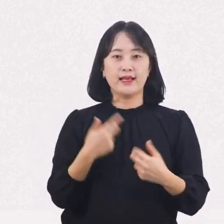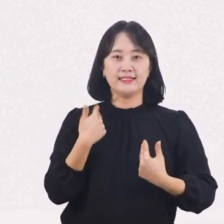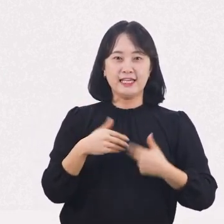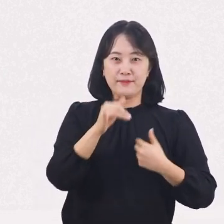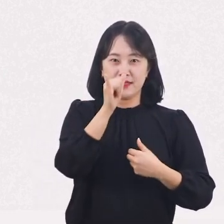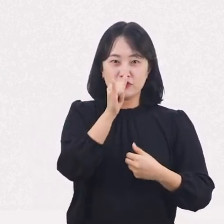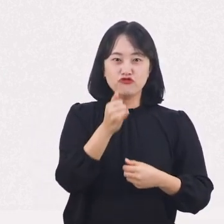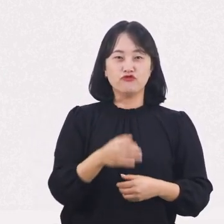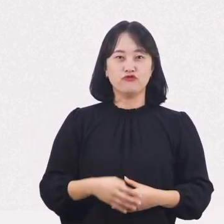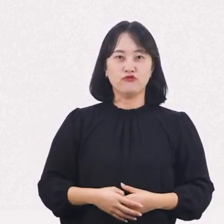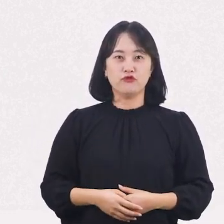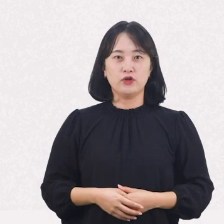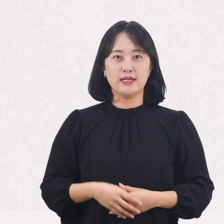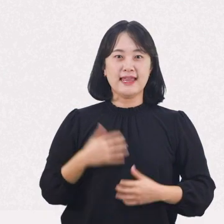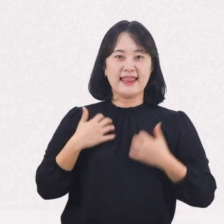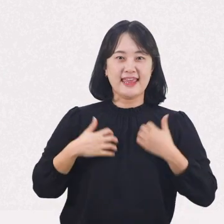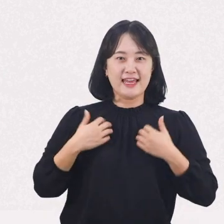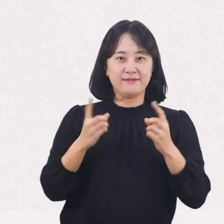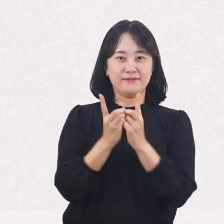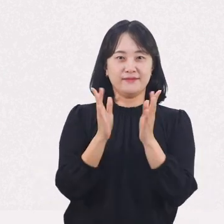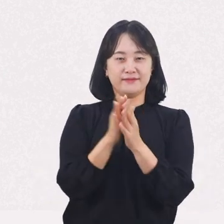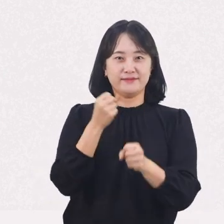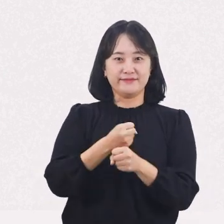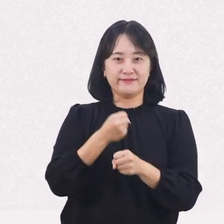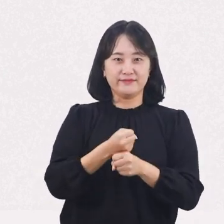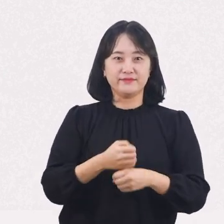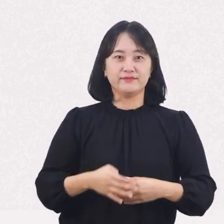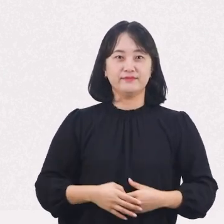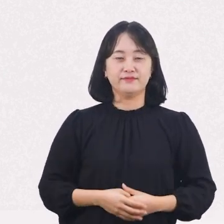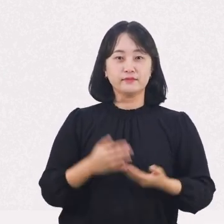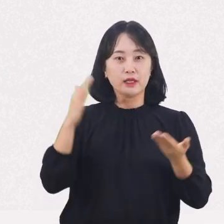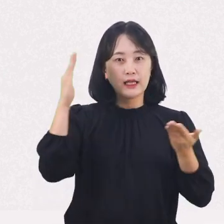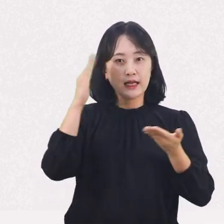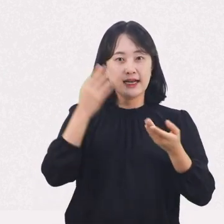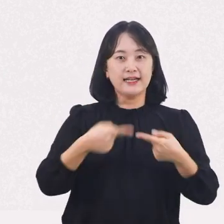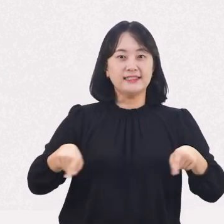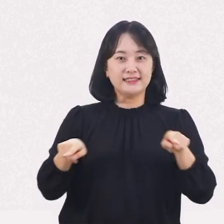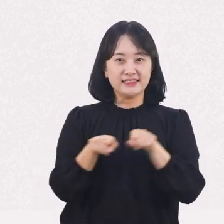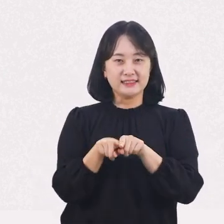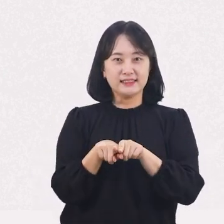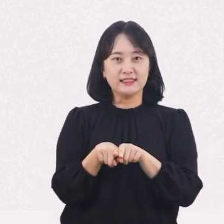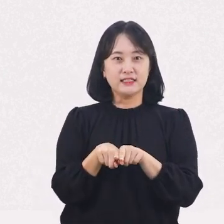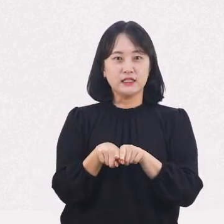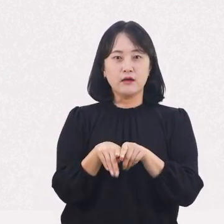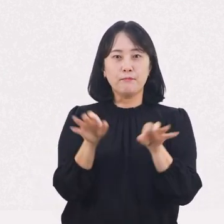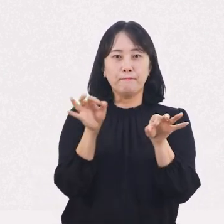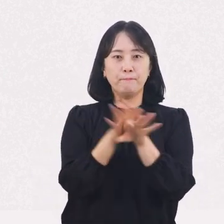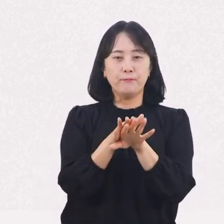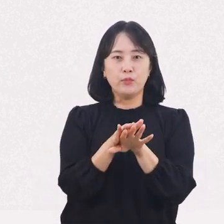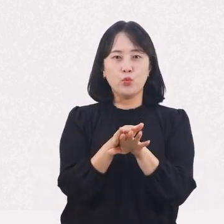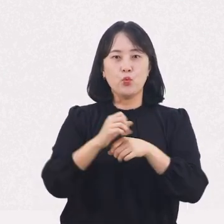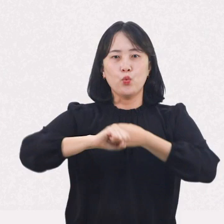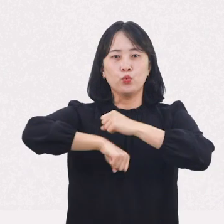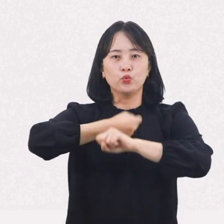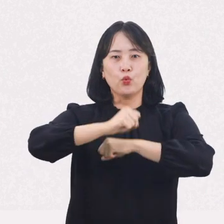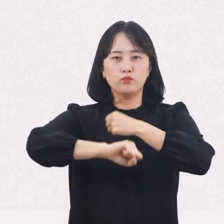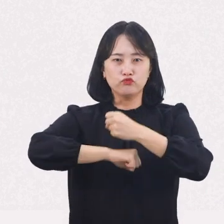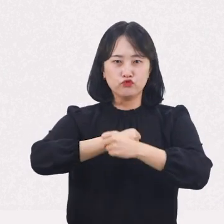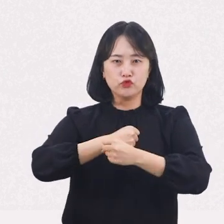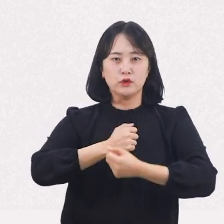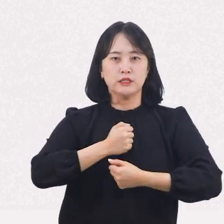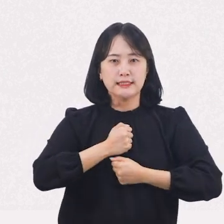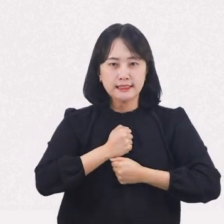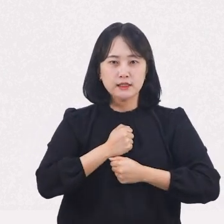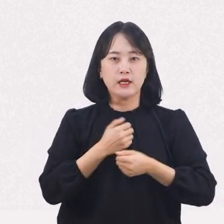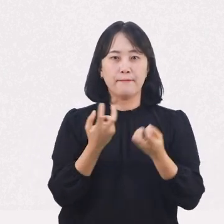있도록 보드게임도 직접 만들었는데요. 학생들과 함께 멸종위기의 동물을 알고 이를 지키기 위한